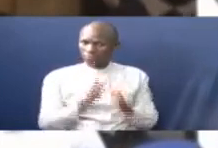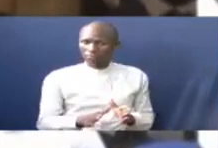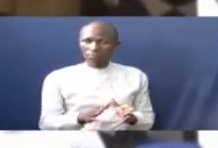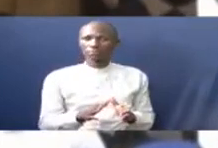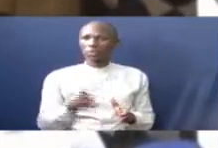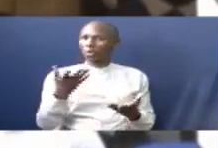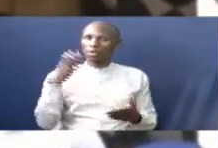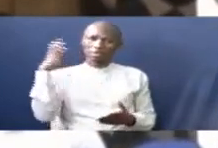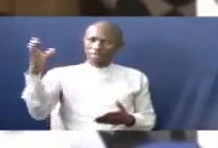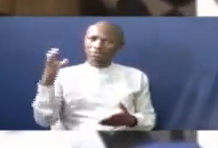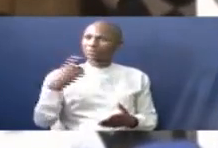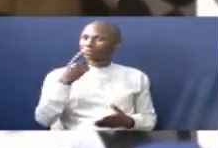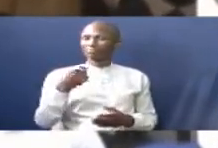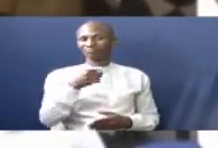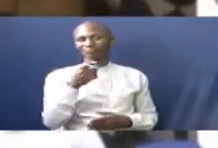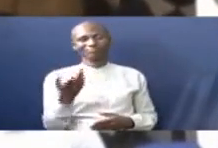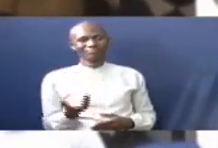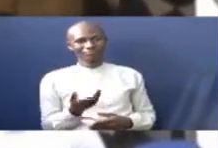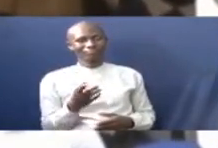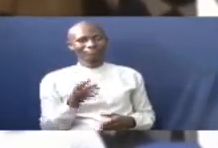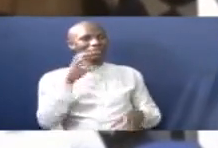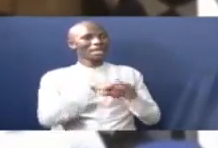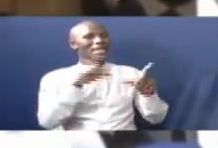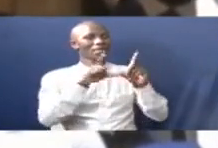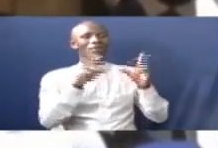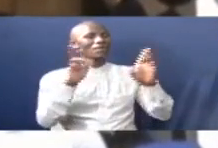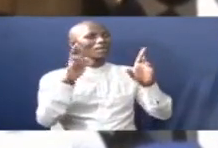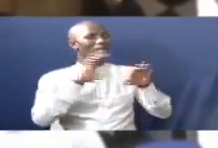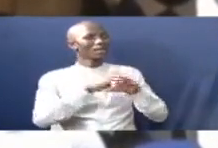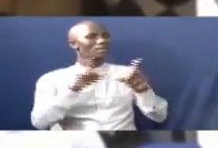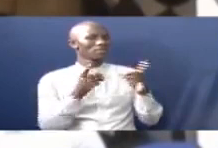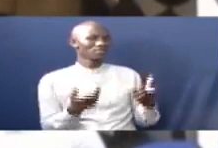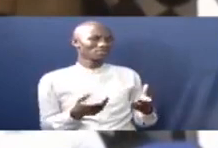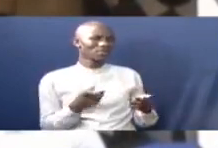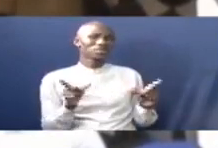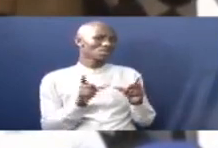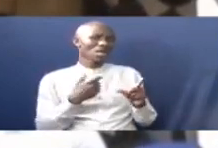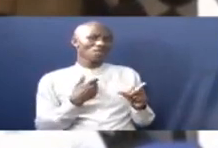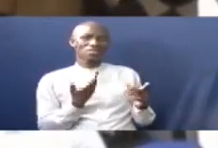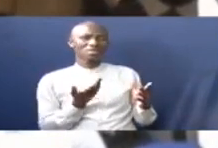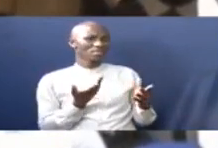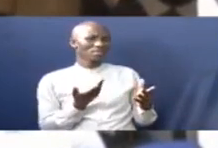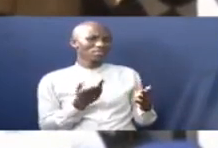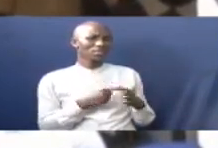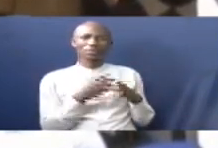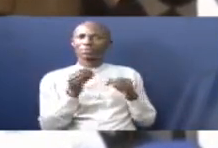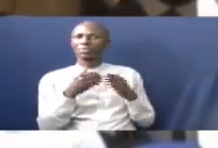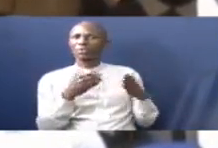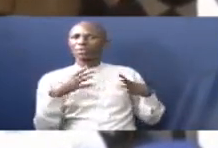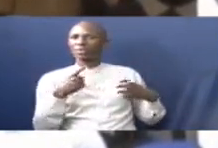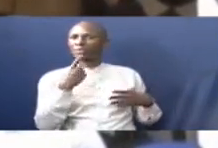kama chairman unasema ati wewe umepewa certificate tayari. But certificate iko kwa mfuko. Unaenda mbele ya